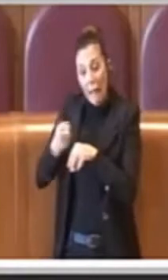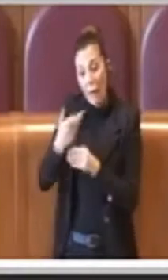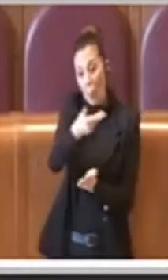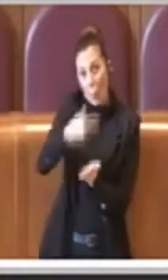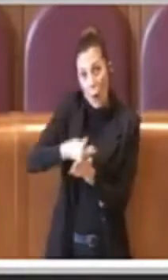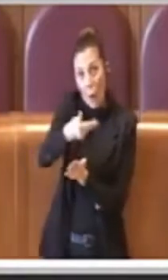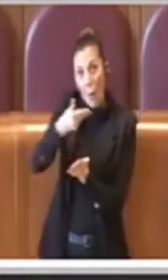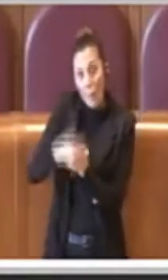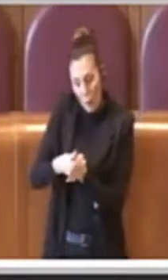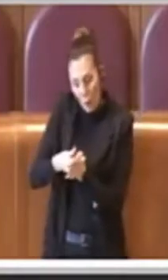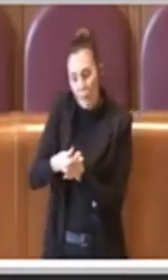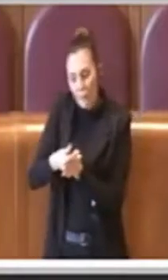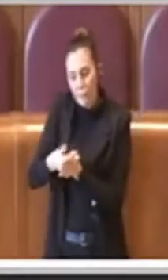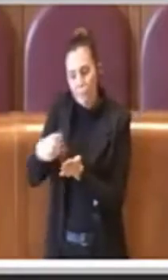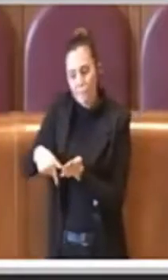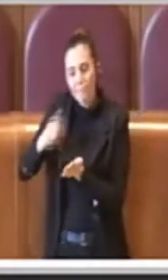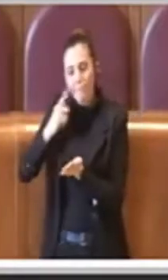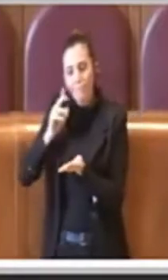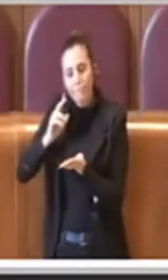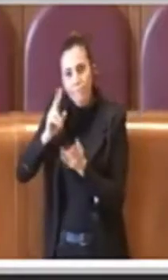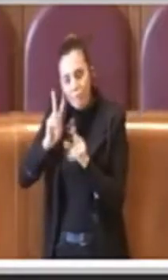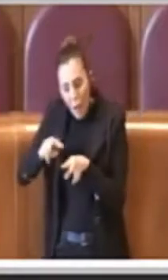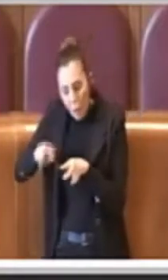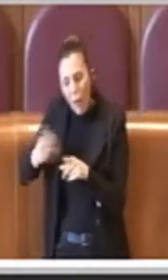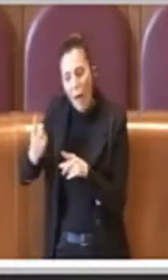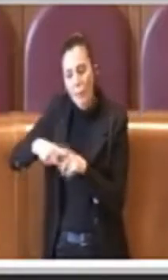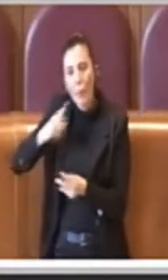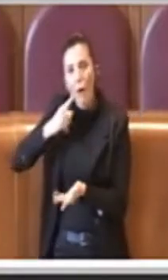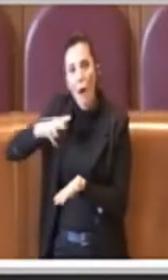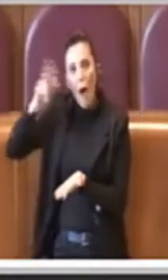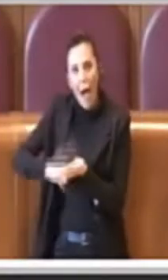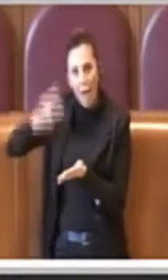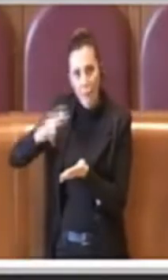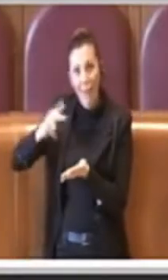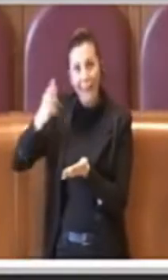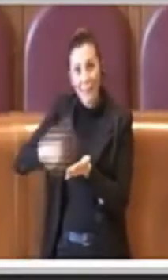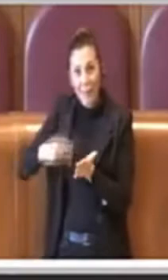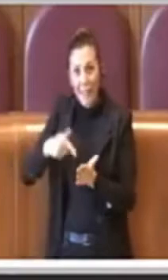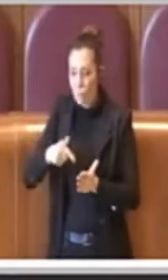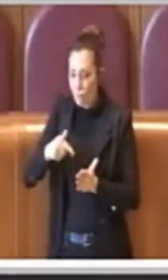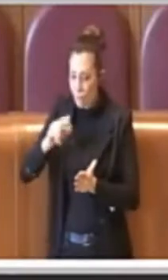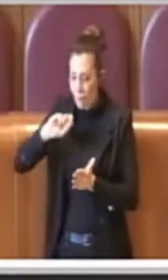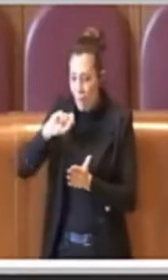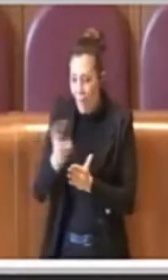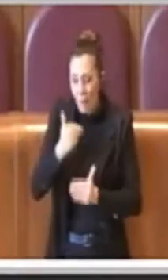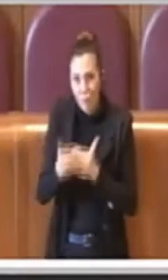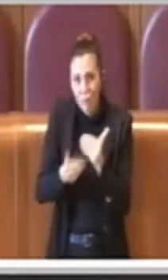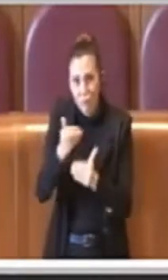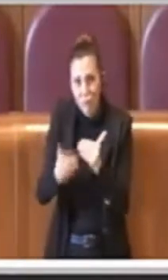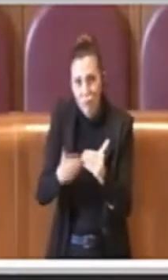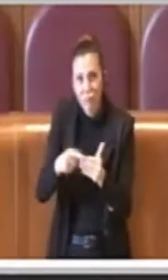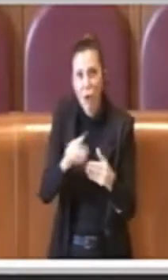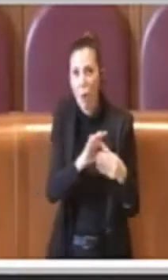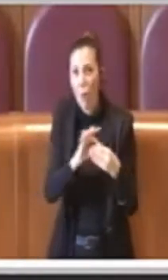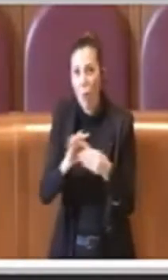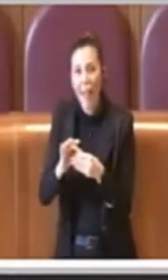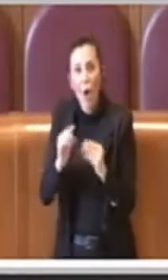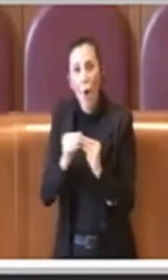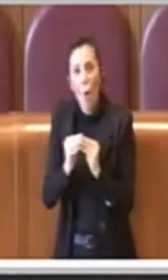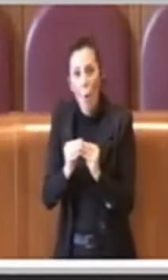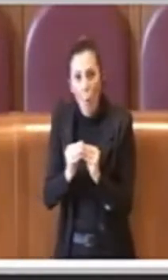proposte e per velocizzare questo procedimento può avvalersi dello strumento della conferenza dei